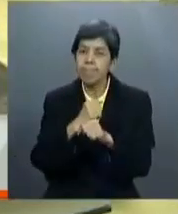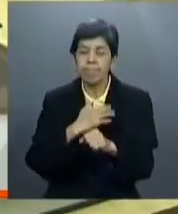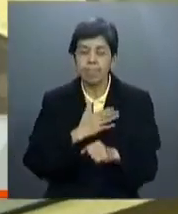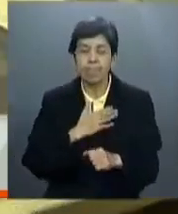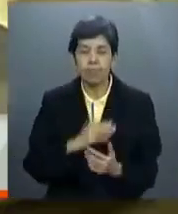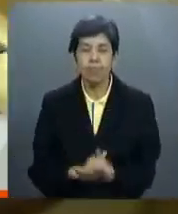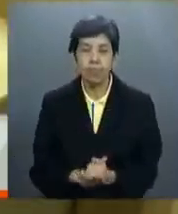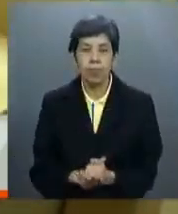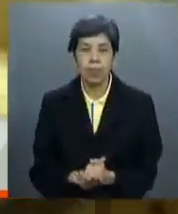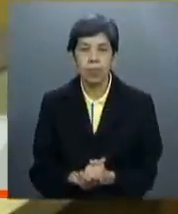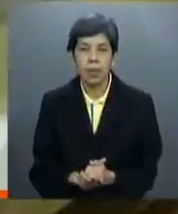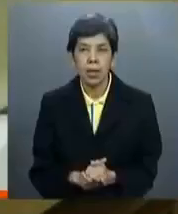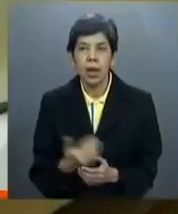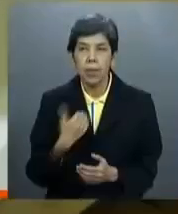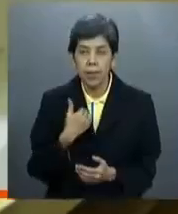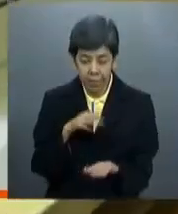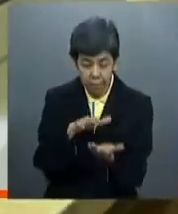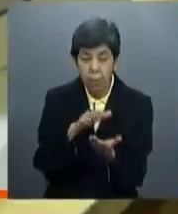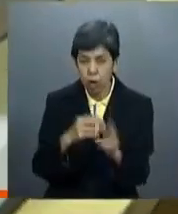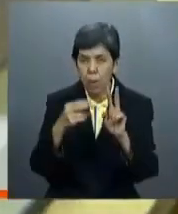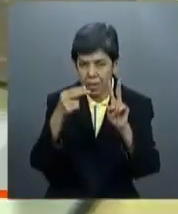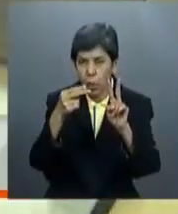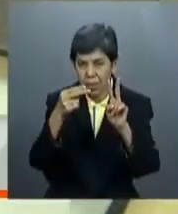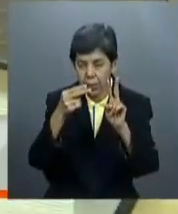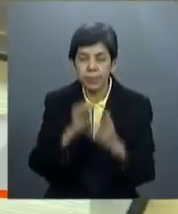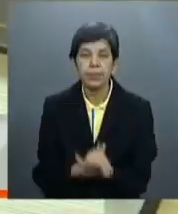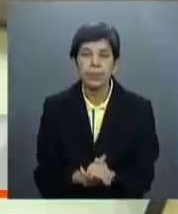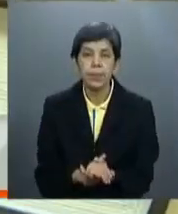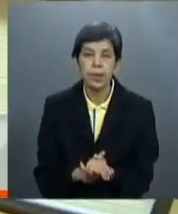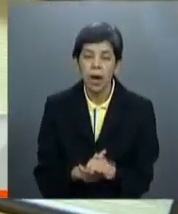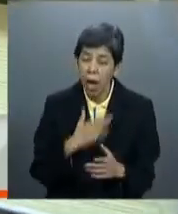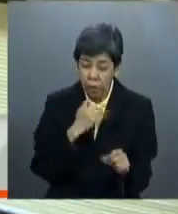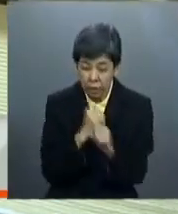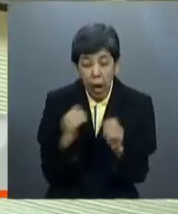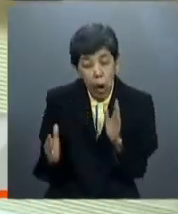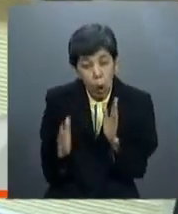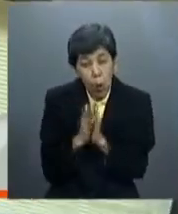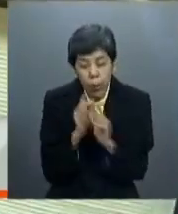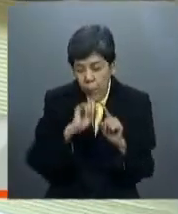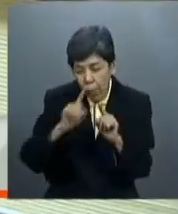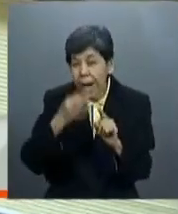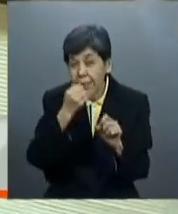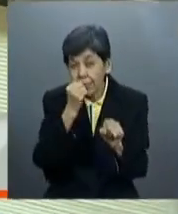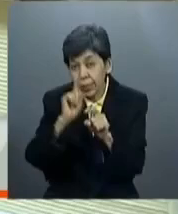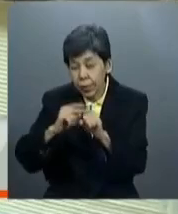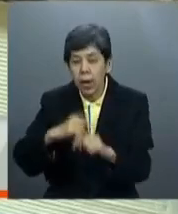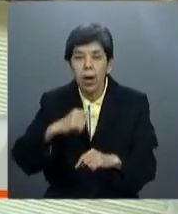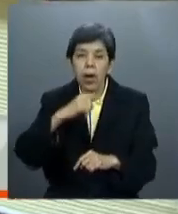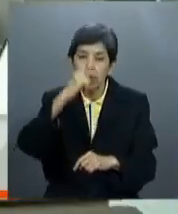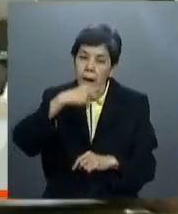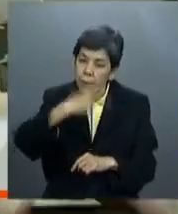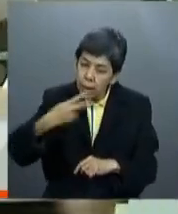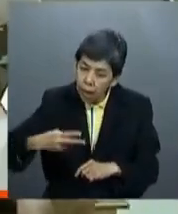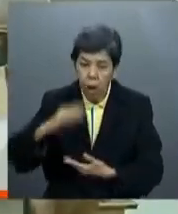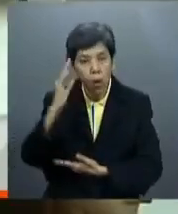ก็อันนี้มีมากกว่า 20,000 เหมือนครั้งที่ร่วมงานกับคนต่างสายอย่างนักภาษาศาสตร์และโรงพิ